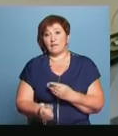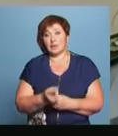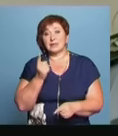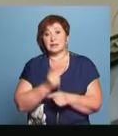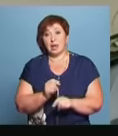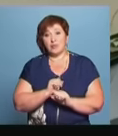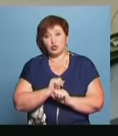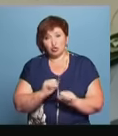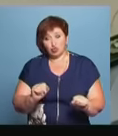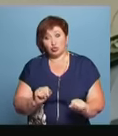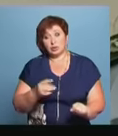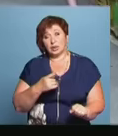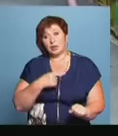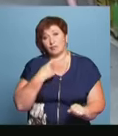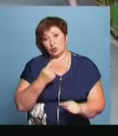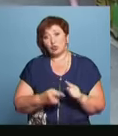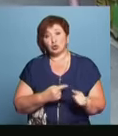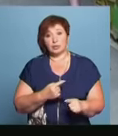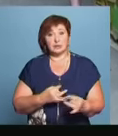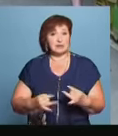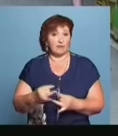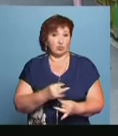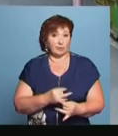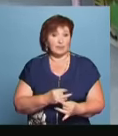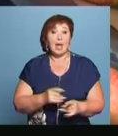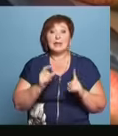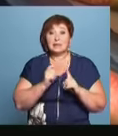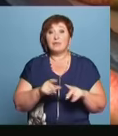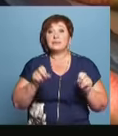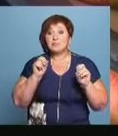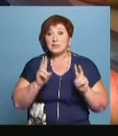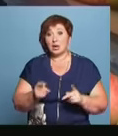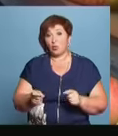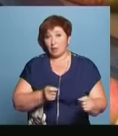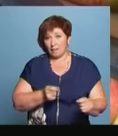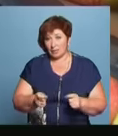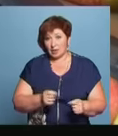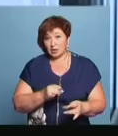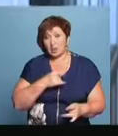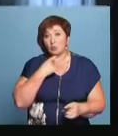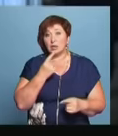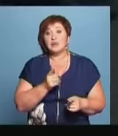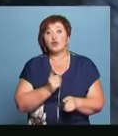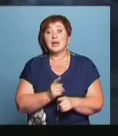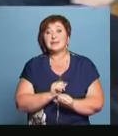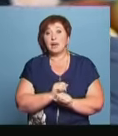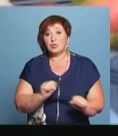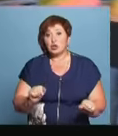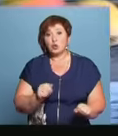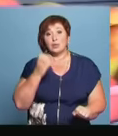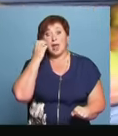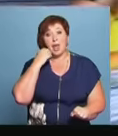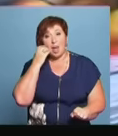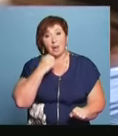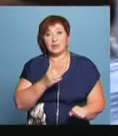запрещенные, ну и, соответственно, объемы тоже растут. По словам специалистов управления, чаще всего в Удмуртию привозят запрещенные польские яблоки, киви